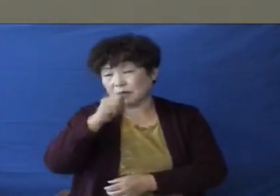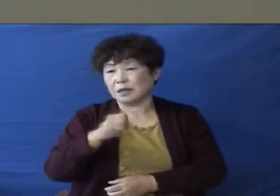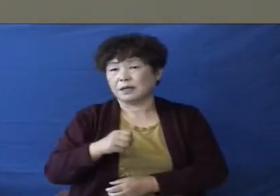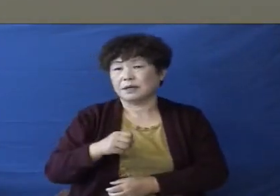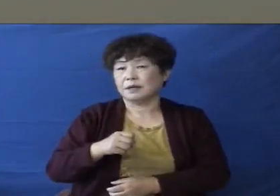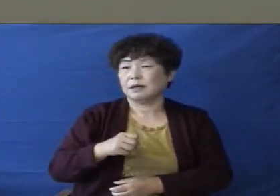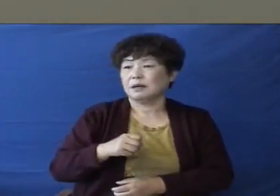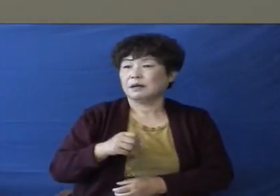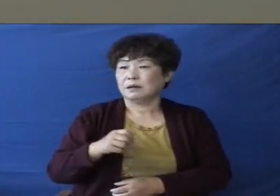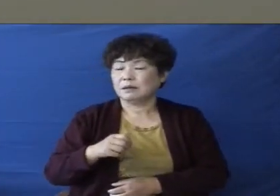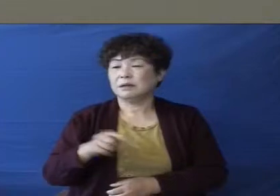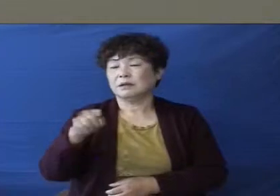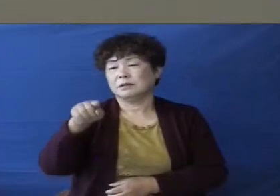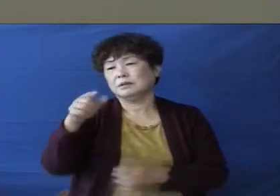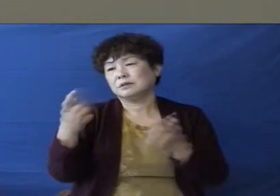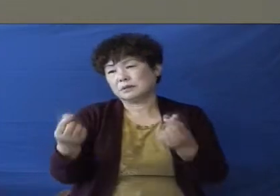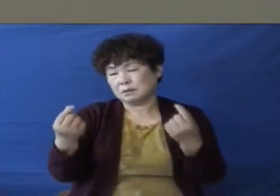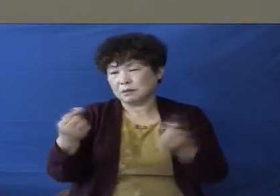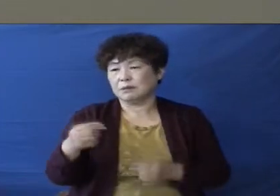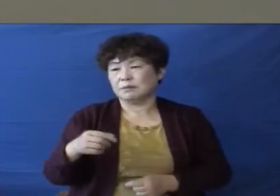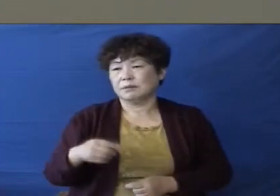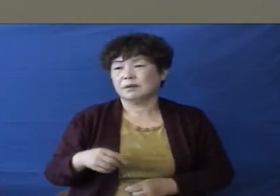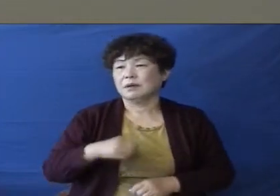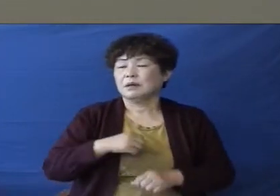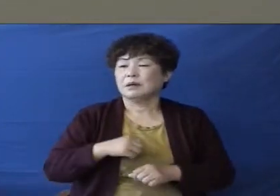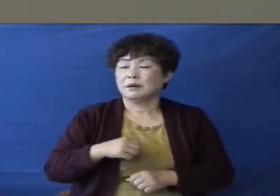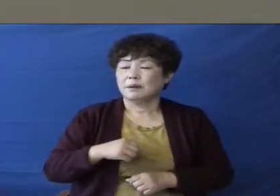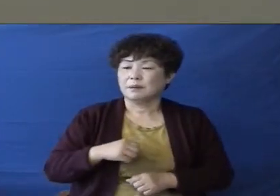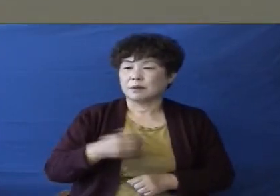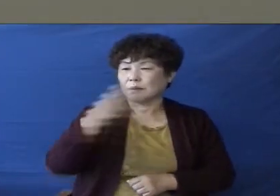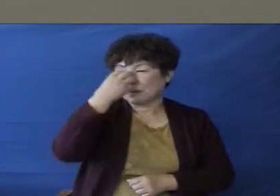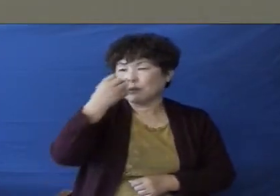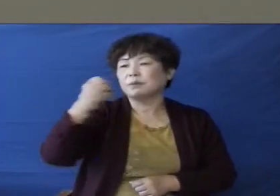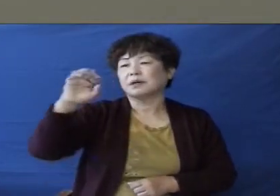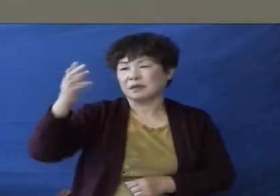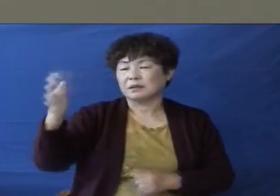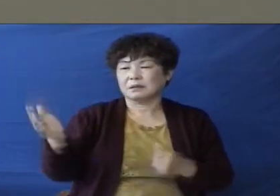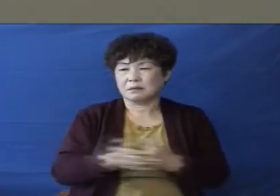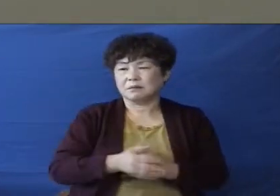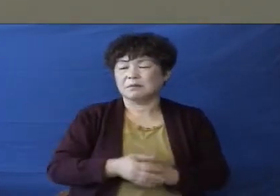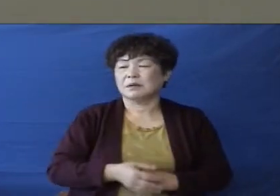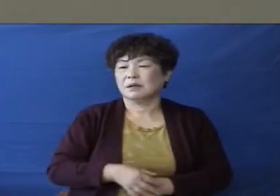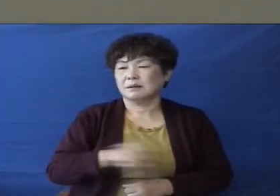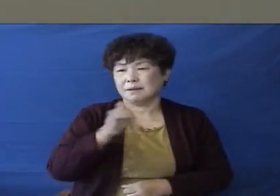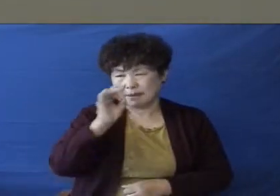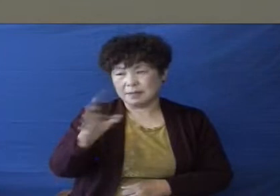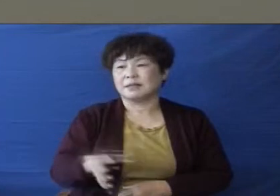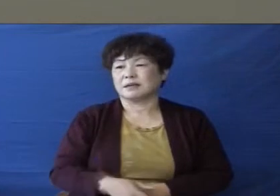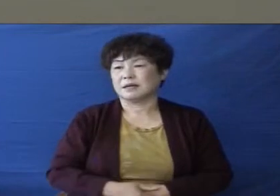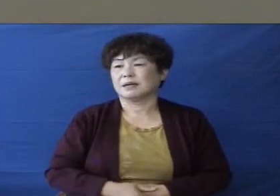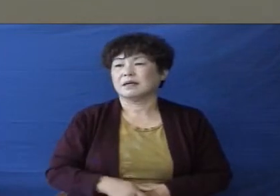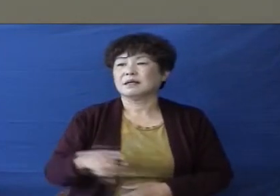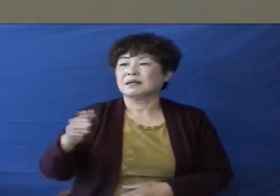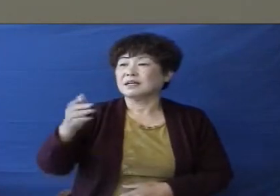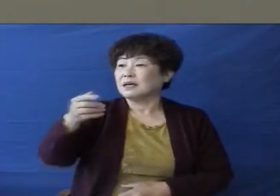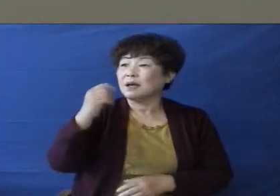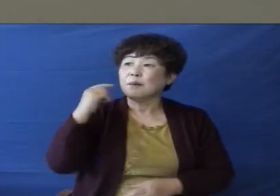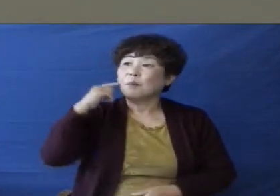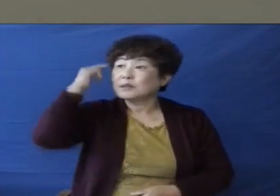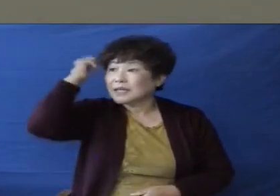전도사 때는 막 기적과 이적이 나타나는데 제가 어느 순간에 토모 교만에 이어져 있는 걸 보게 됐어요 아